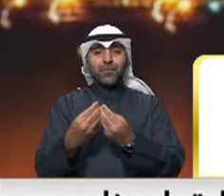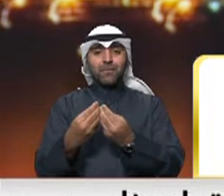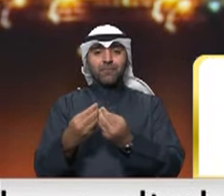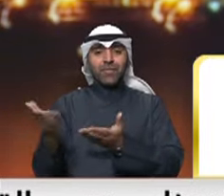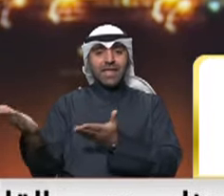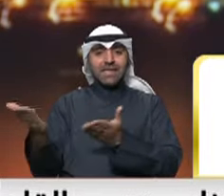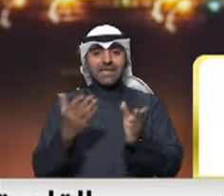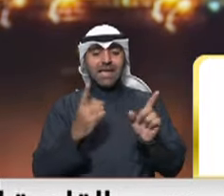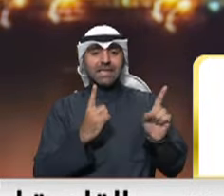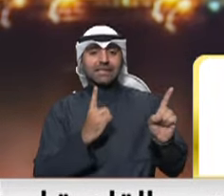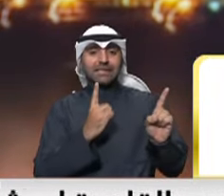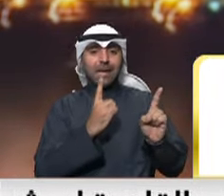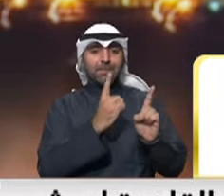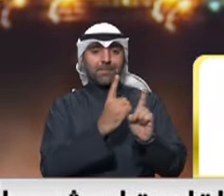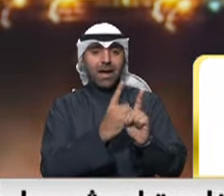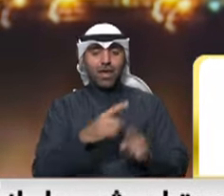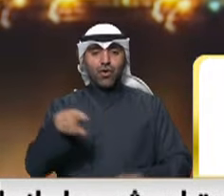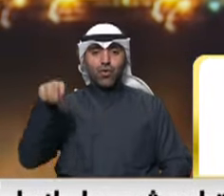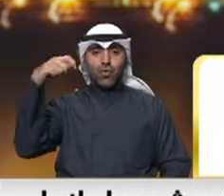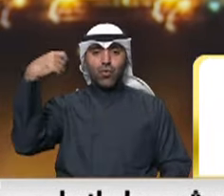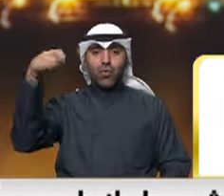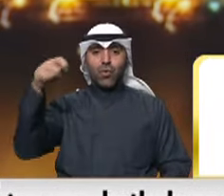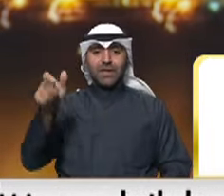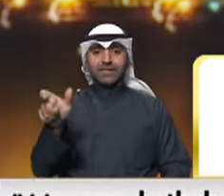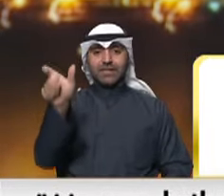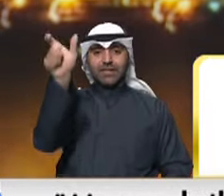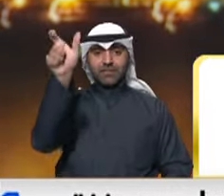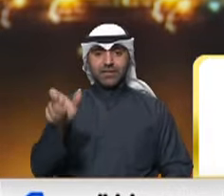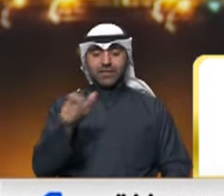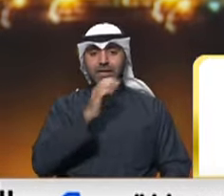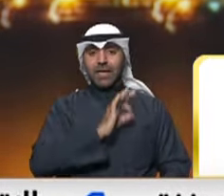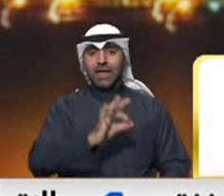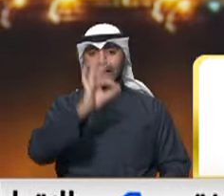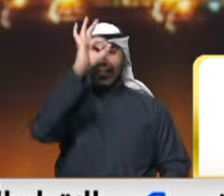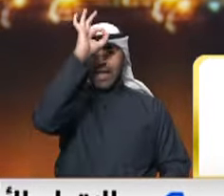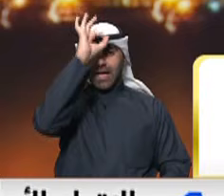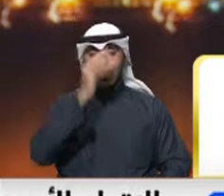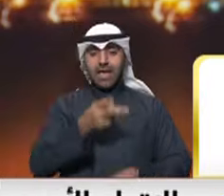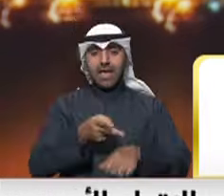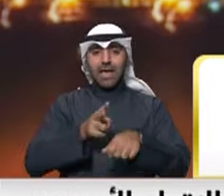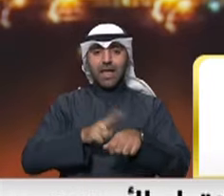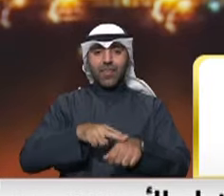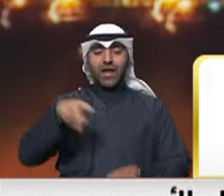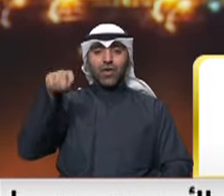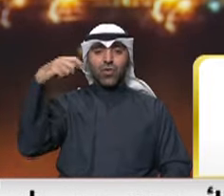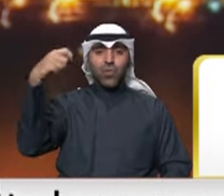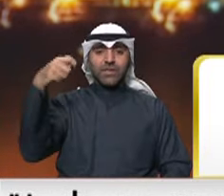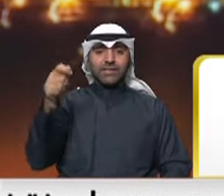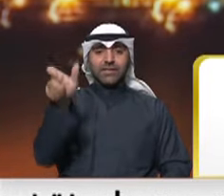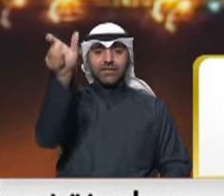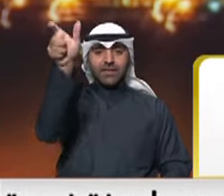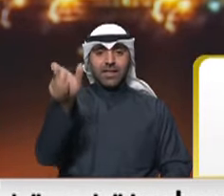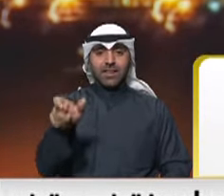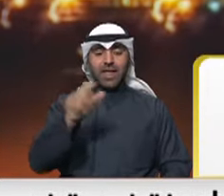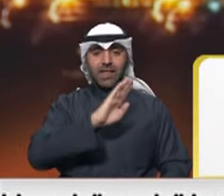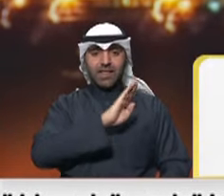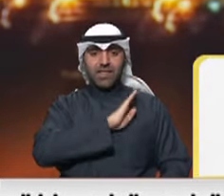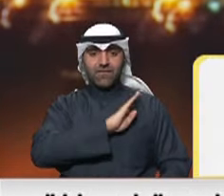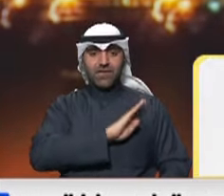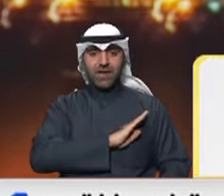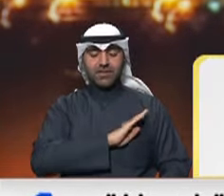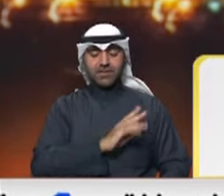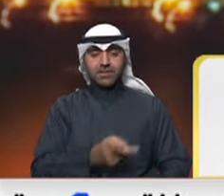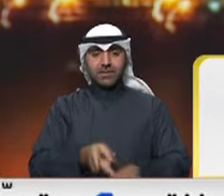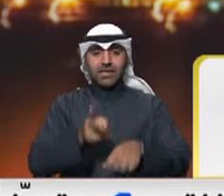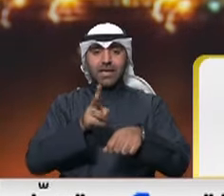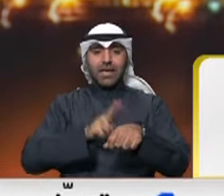الوزراء شريدة عبد الله المعشرجي، ومعالي نائب رئيس مجلس الوزراء ووزير النفط الدكتور عماد محمد العتيقي،